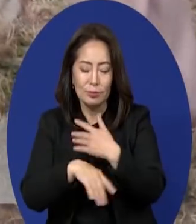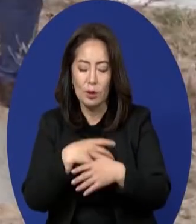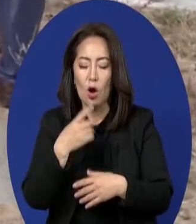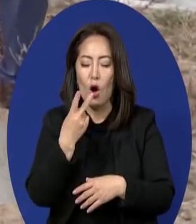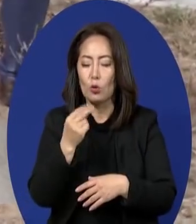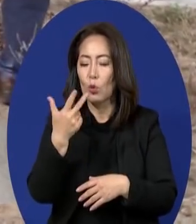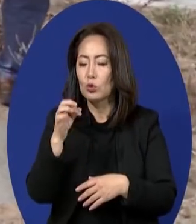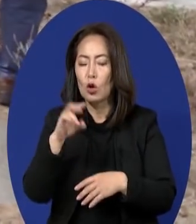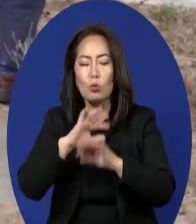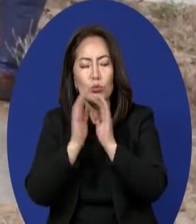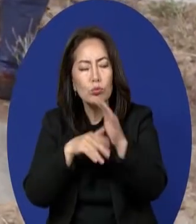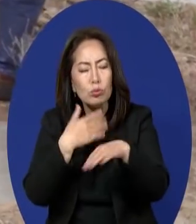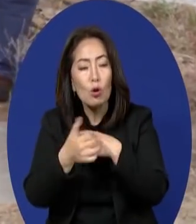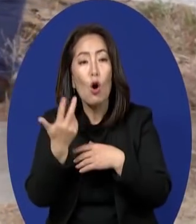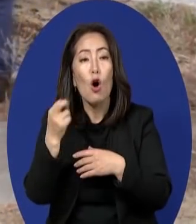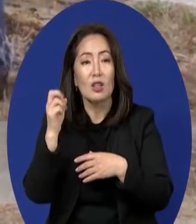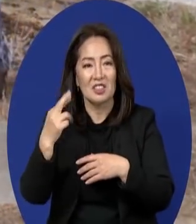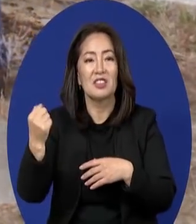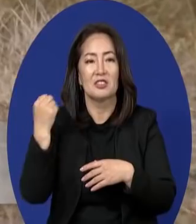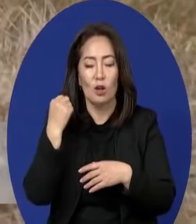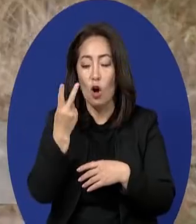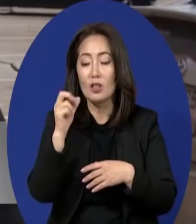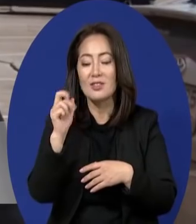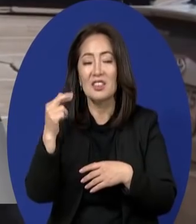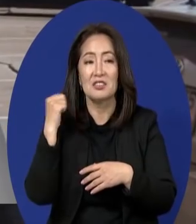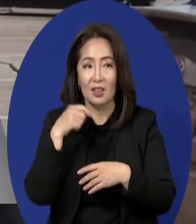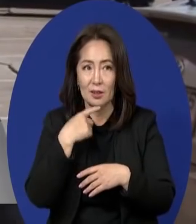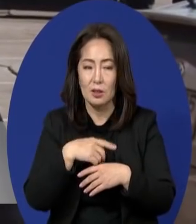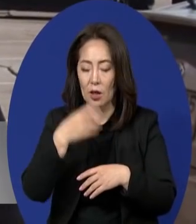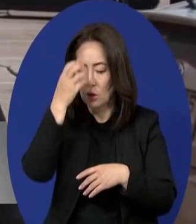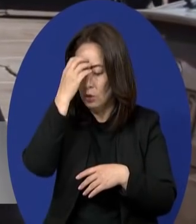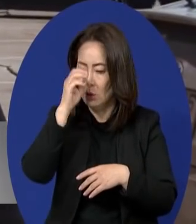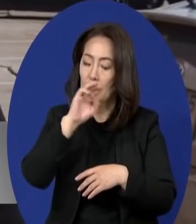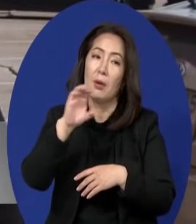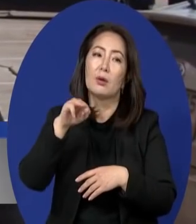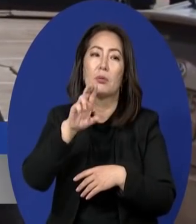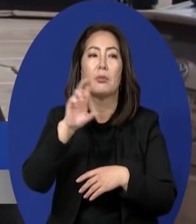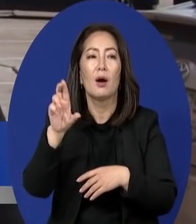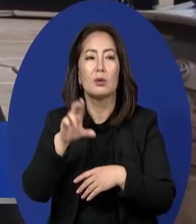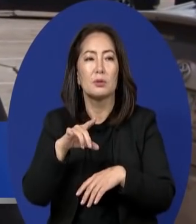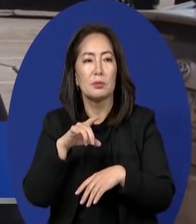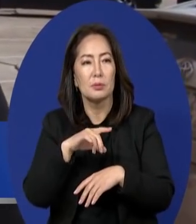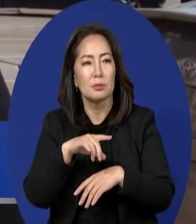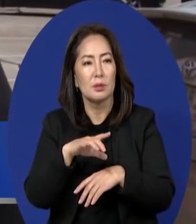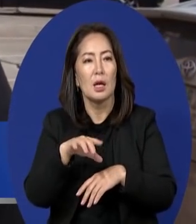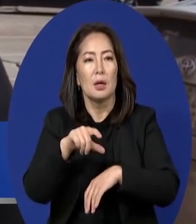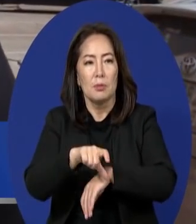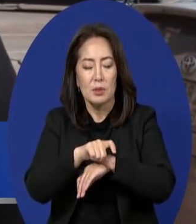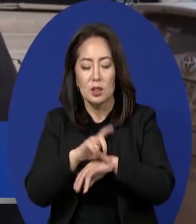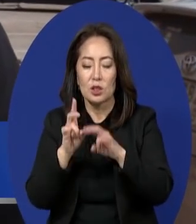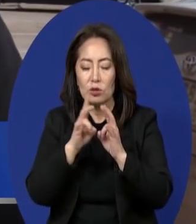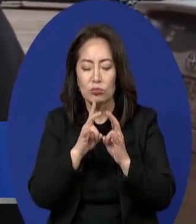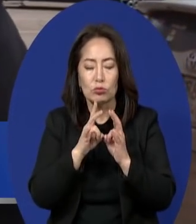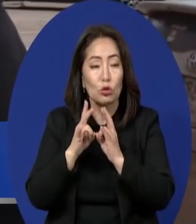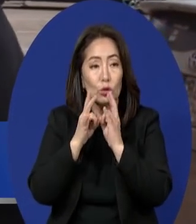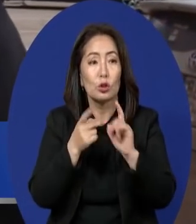мод ургуулж чадна гэсэн тооцоо гарчээ. Төрийн бус байгууллагын зүгээс Дархан уул аймагт за мэрэгжлийн нөхрөлөлтийн холбоо за иргэдтэйгээ хамтраад энэ